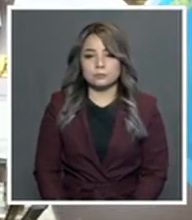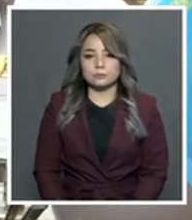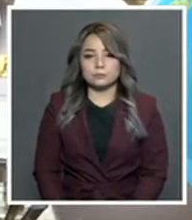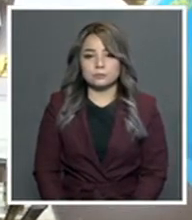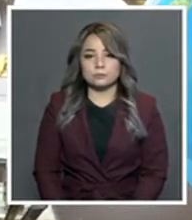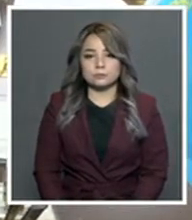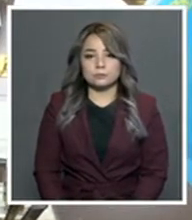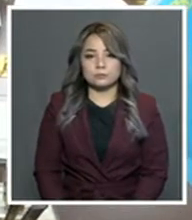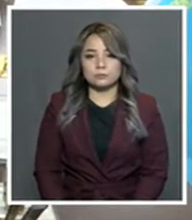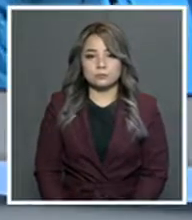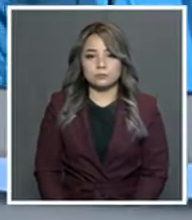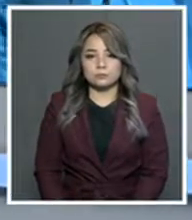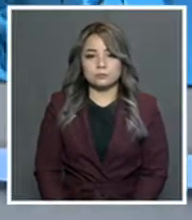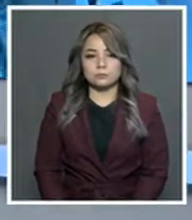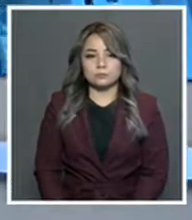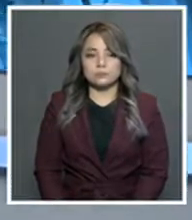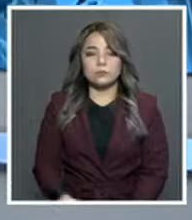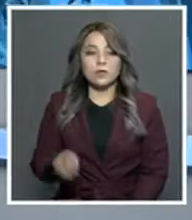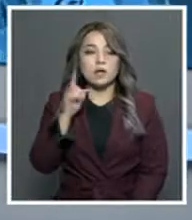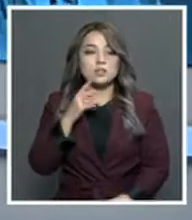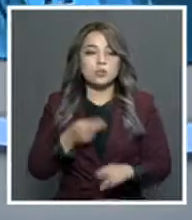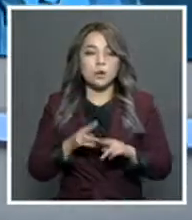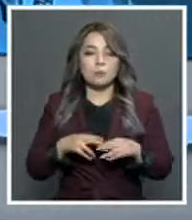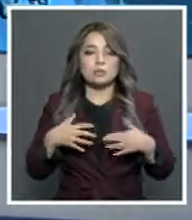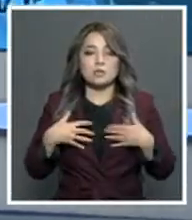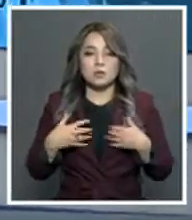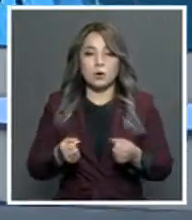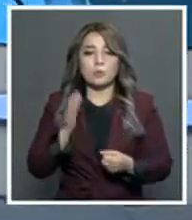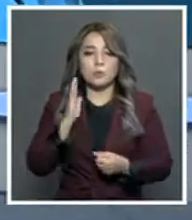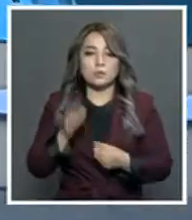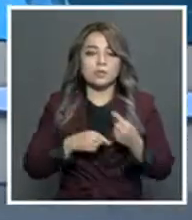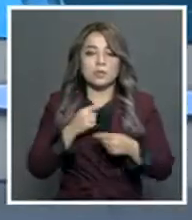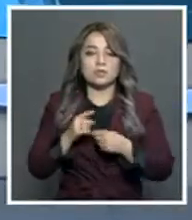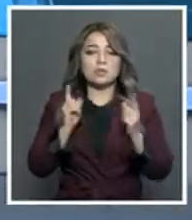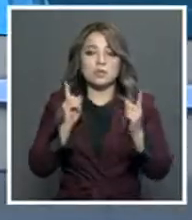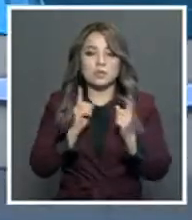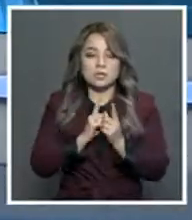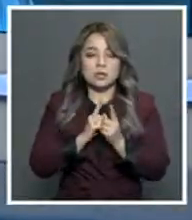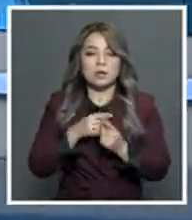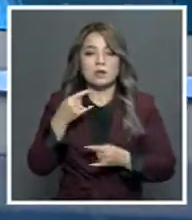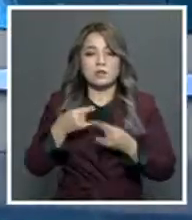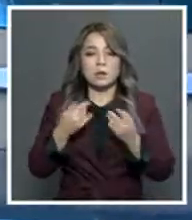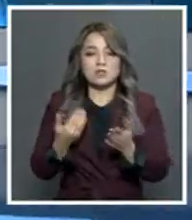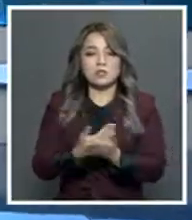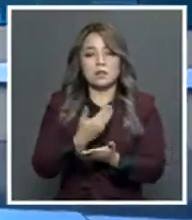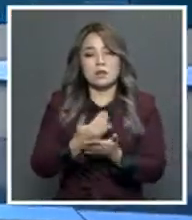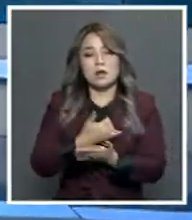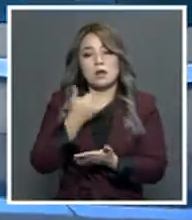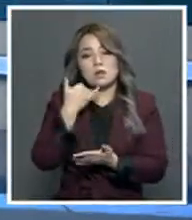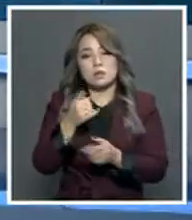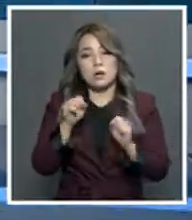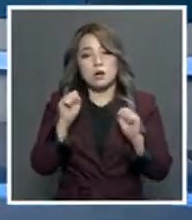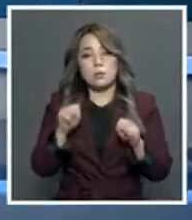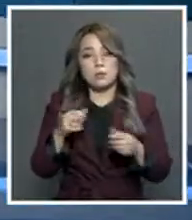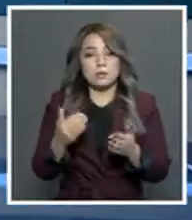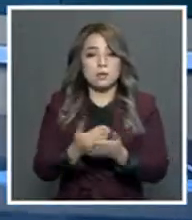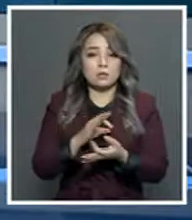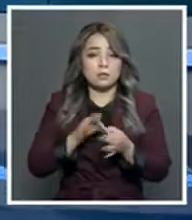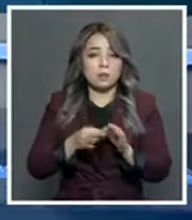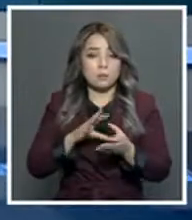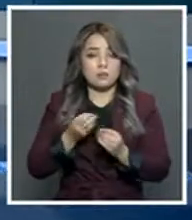Алматы облысынан. Әзірге айтарымыз осы, ұлттық арнаға ұсынар ақпаратыңыз болса, экранда көрсетілген номерге хабарласуыңызға